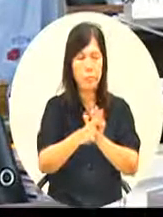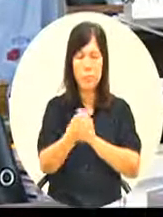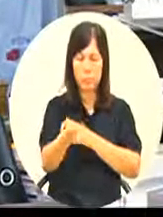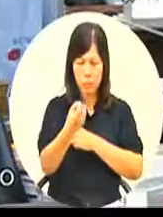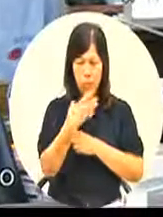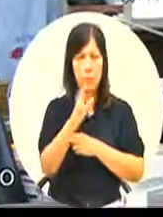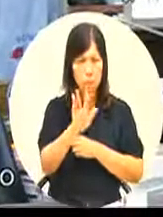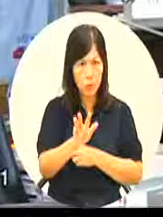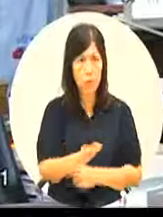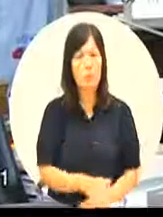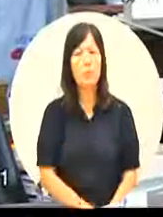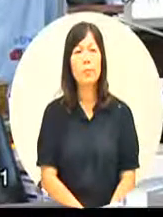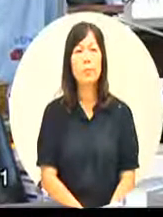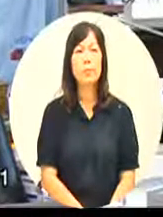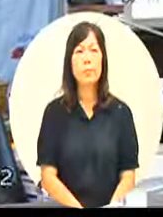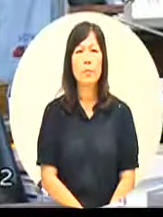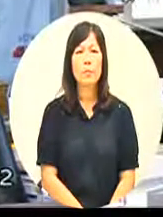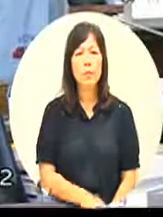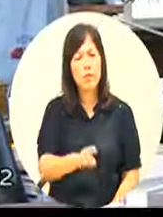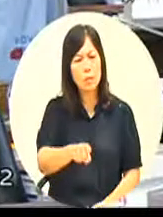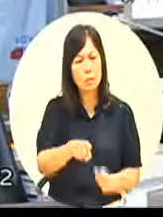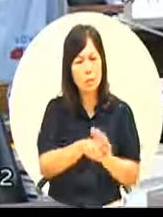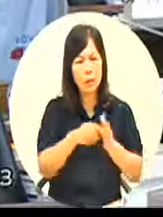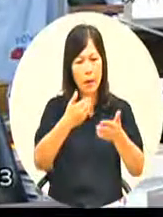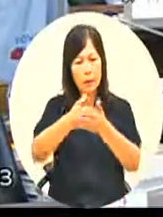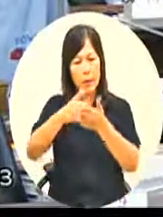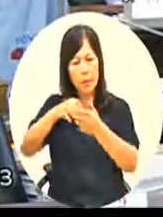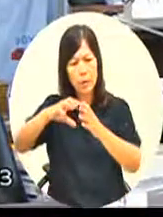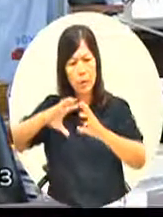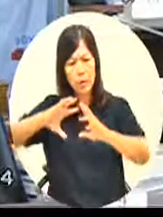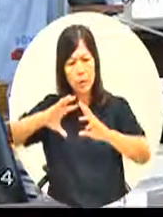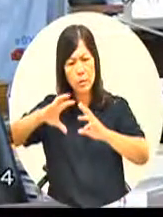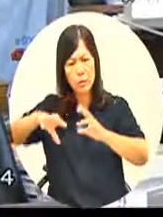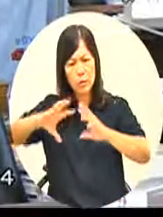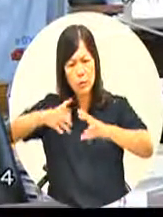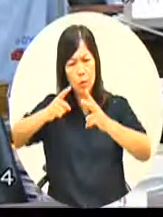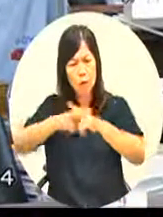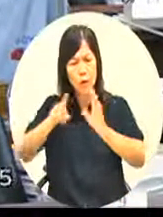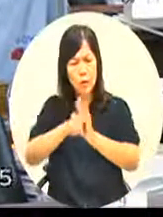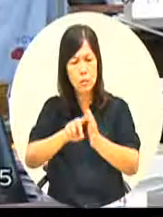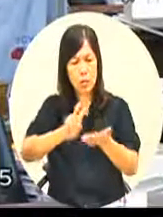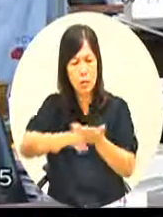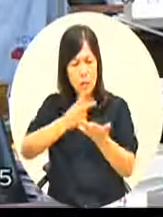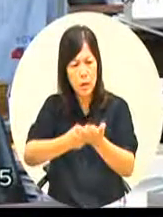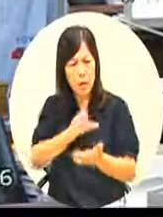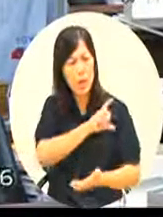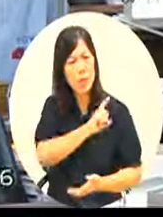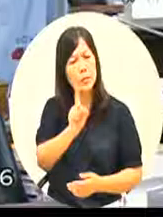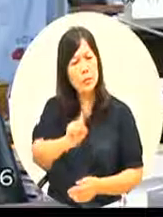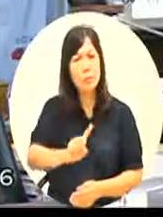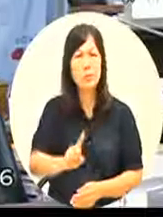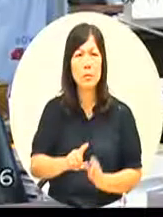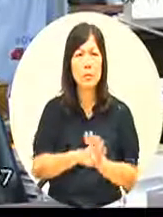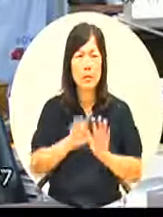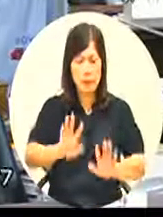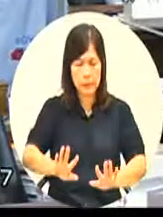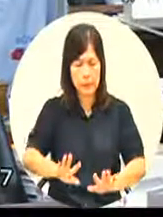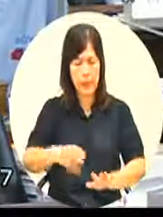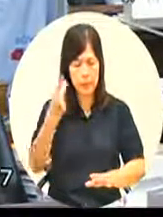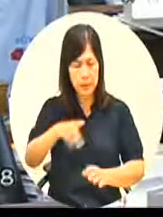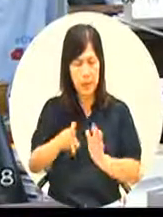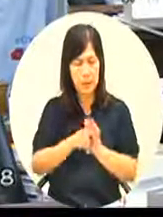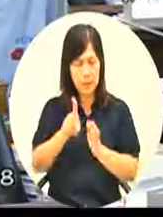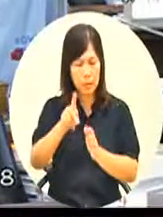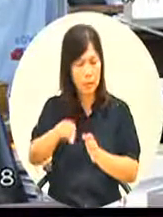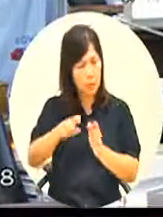就是说阿兰美术馆小学什么时候可以证明， 好，所以说今天我们再次利用教育部门